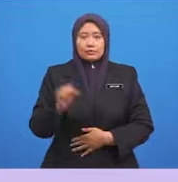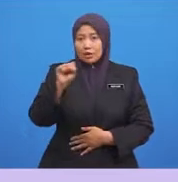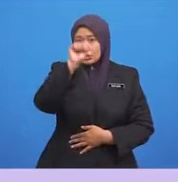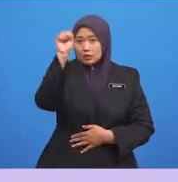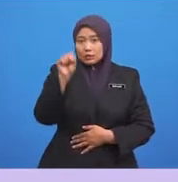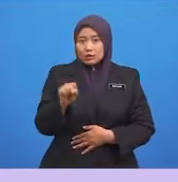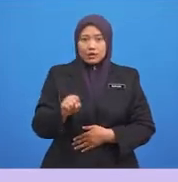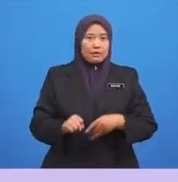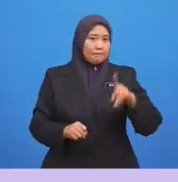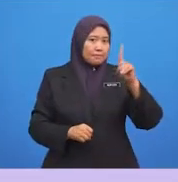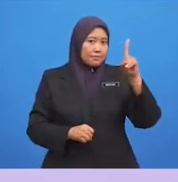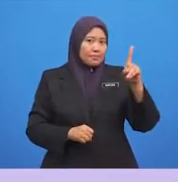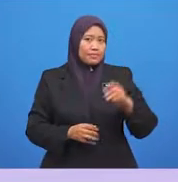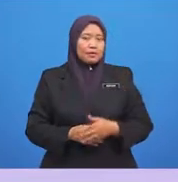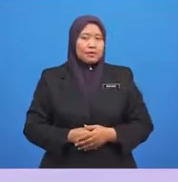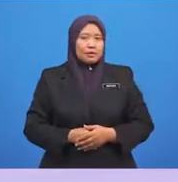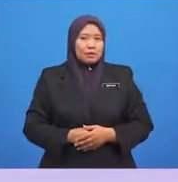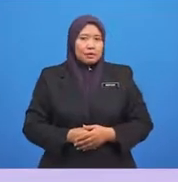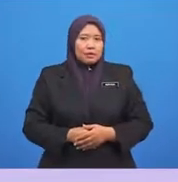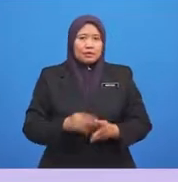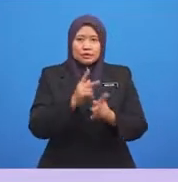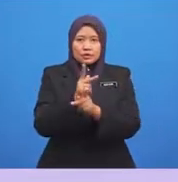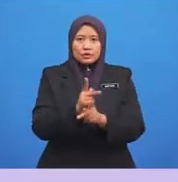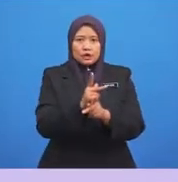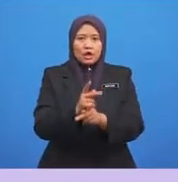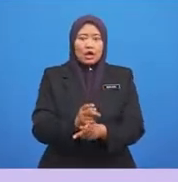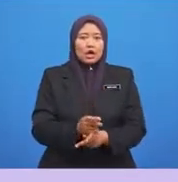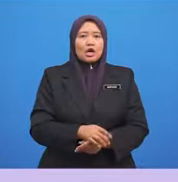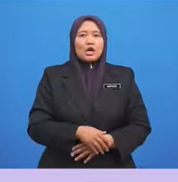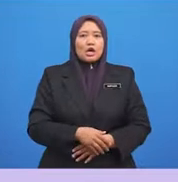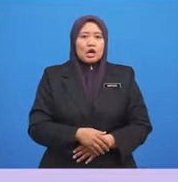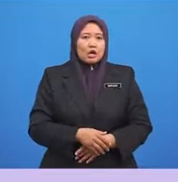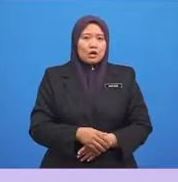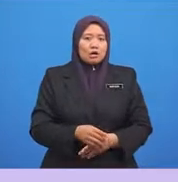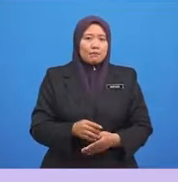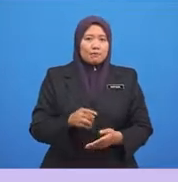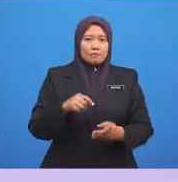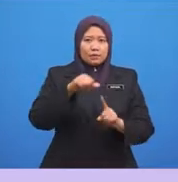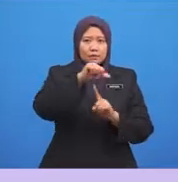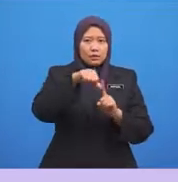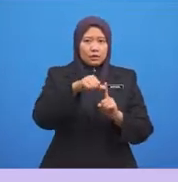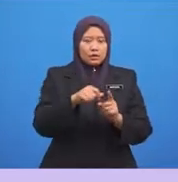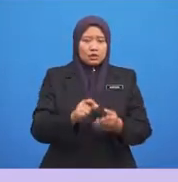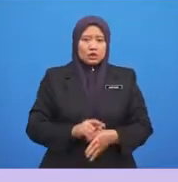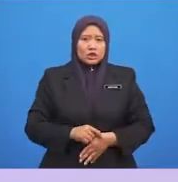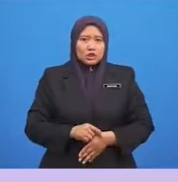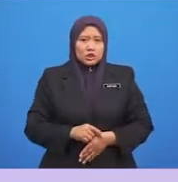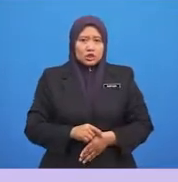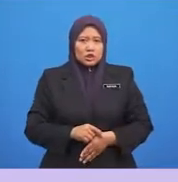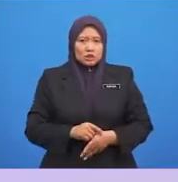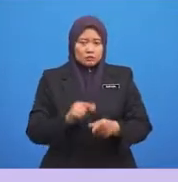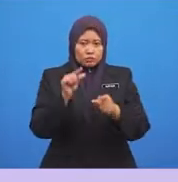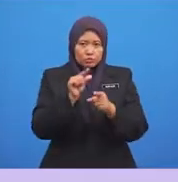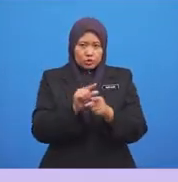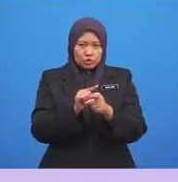Soalan pertama, berhati-hatilah apabila bergurau dengan Salih. kerana dia